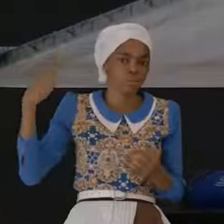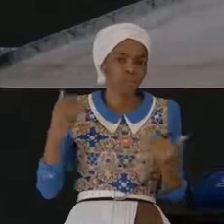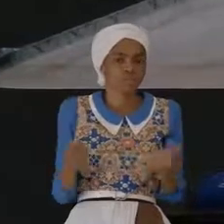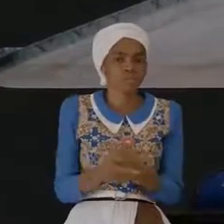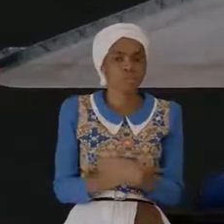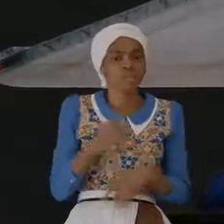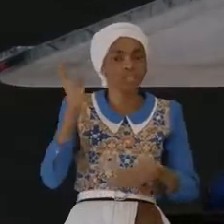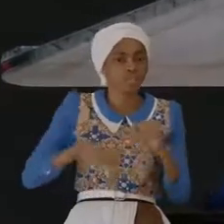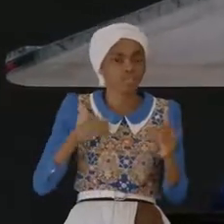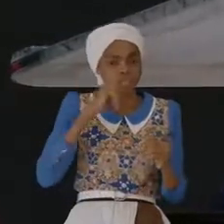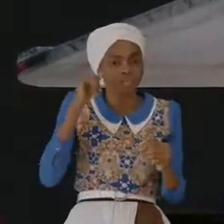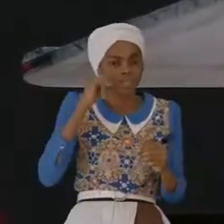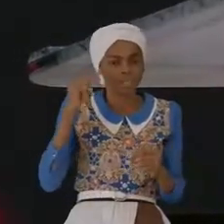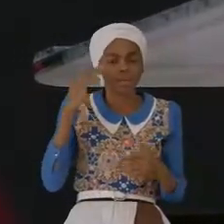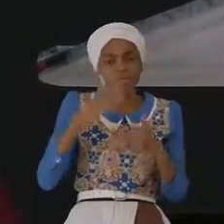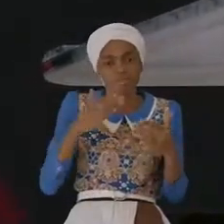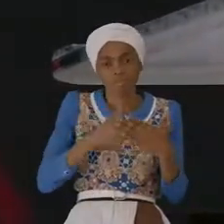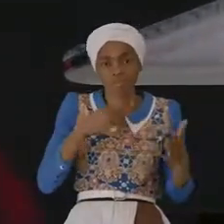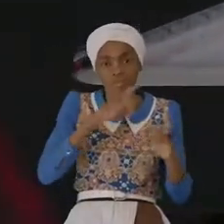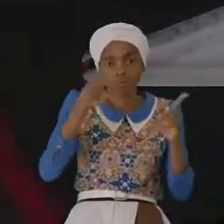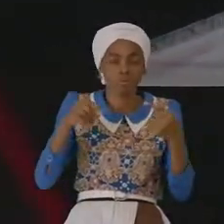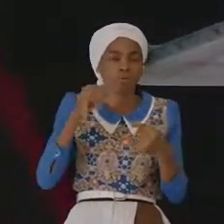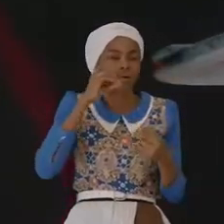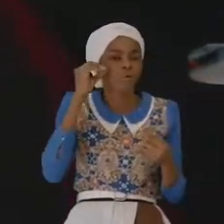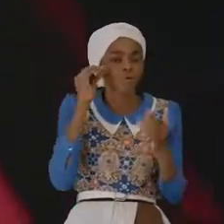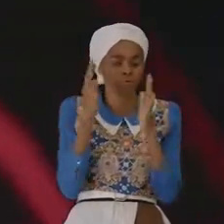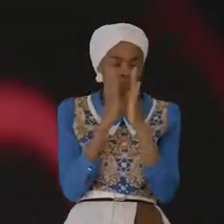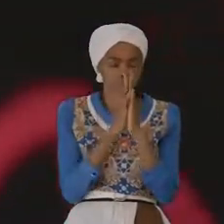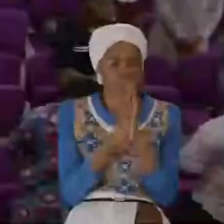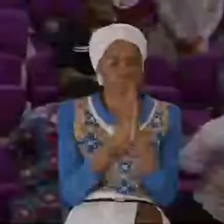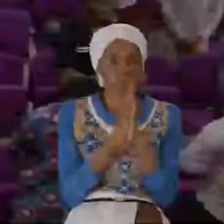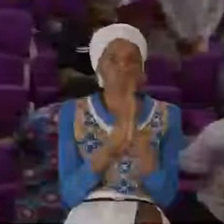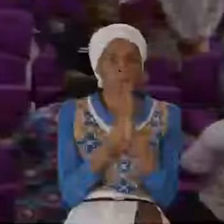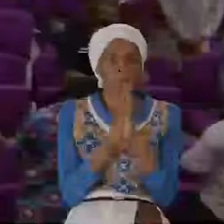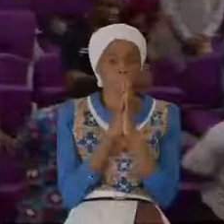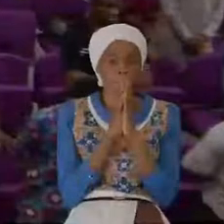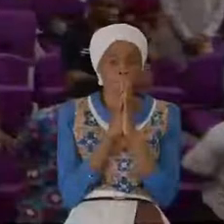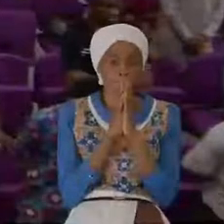avant de rentrer chez toi. Prie et le Seigneur t'exaucera.